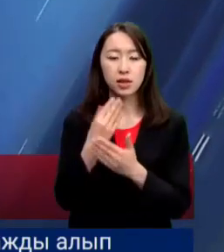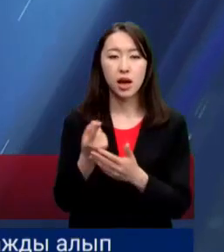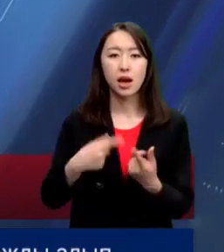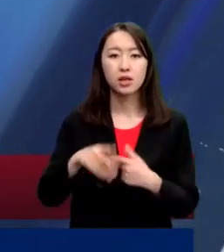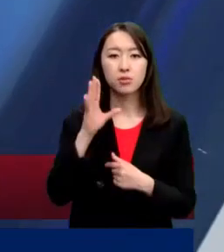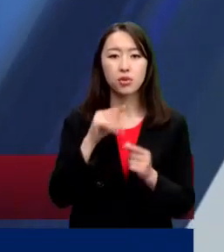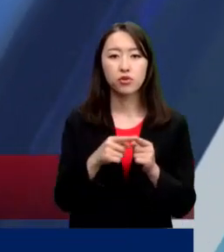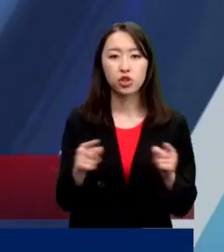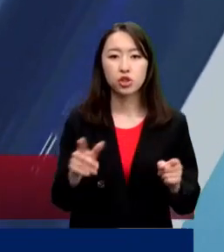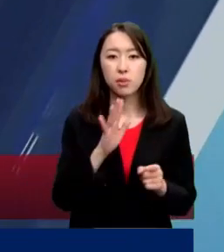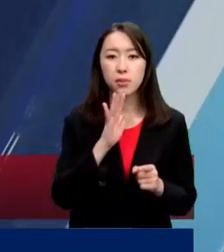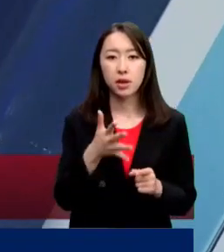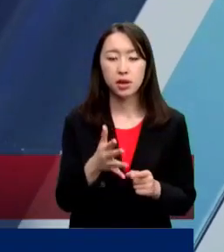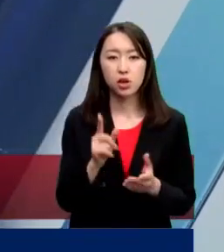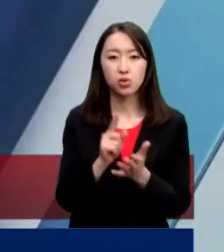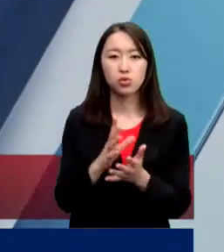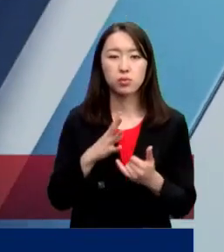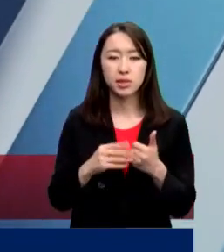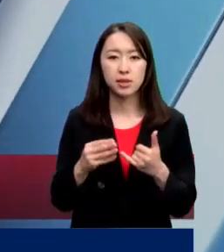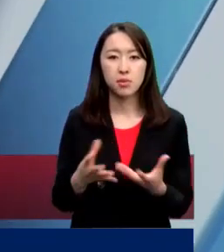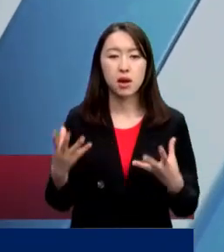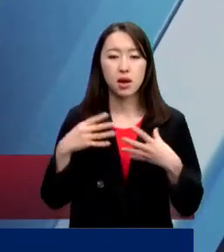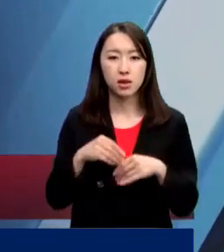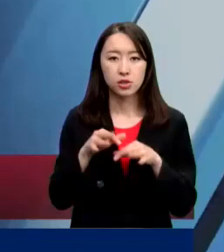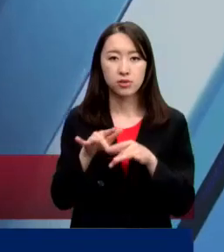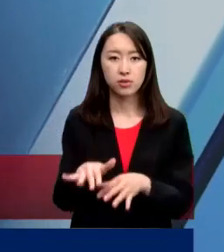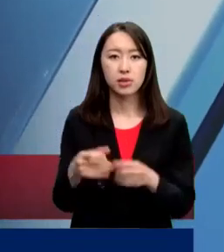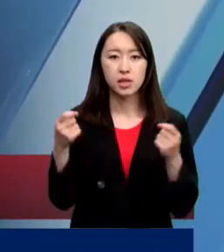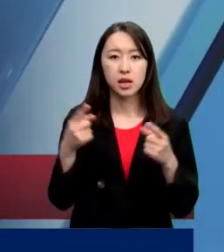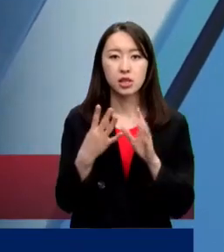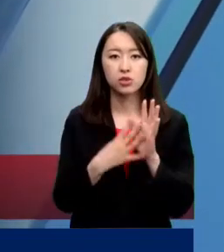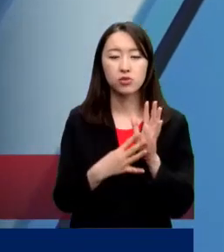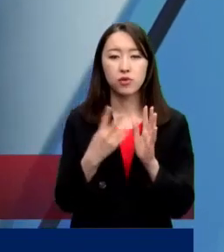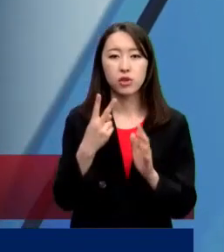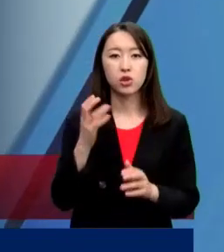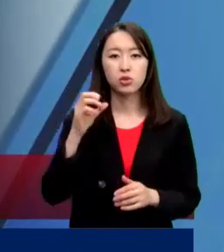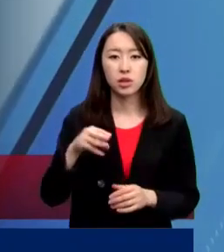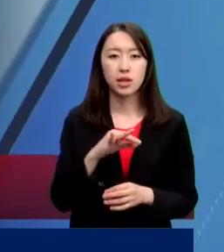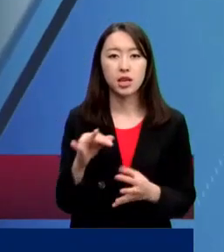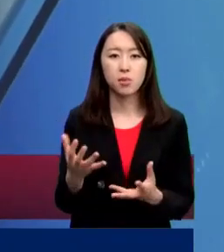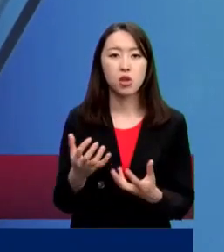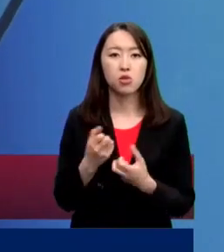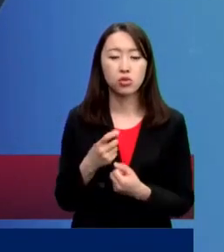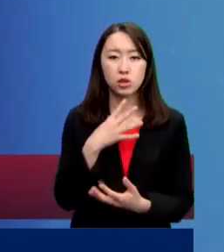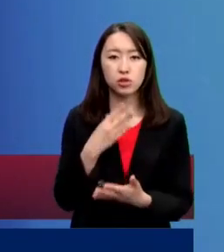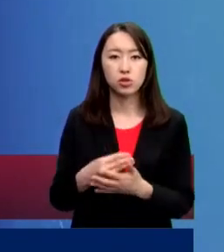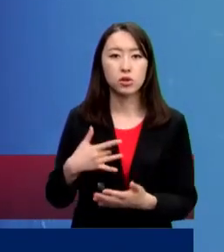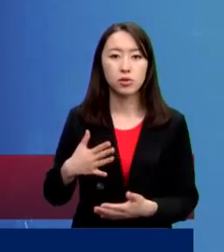могли в течение 5 лет освоить данные земельные участки, согласно 92-й статье, и получить их в